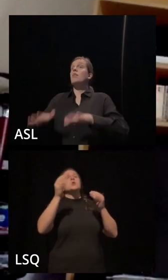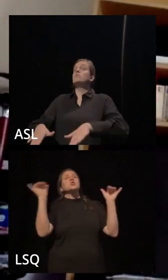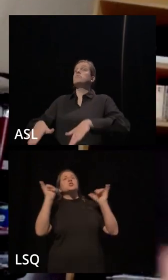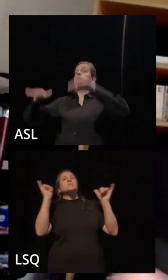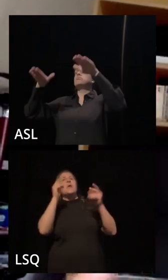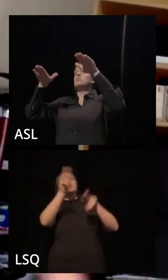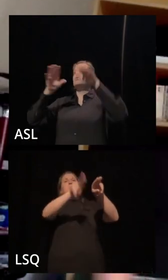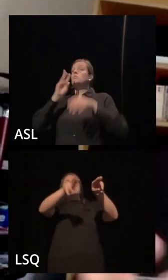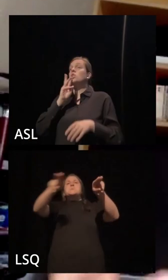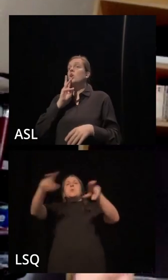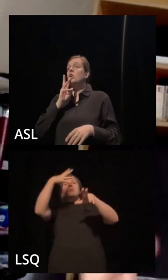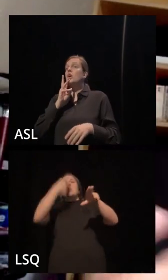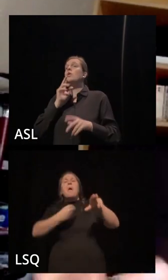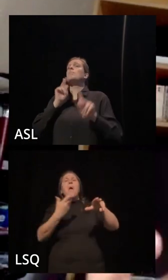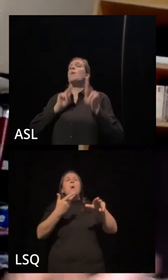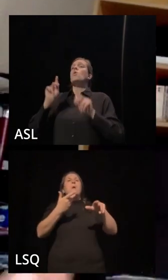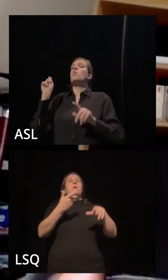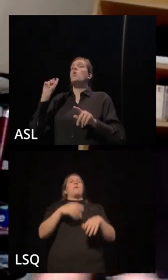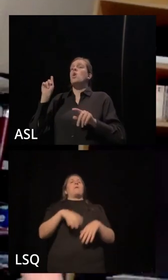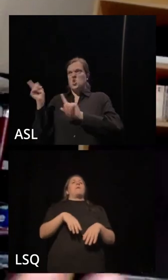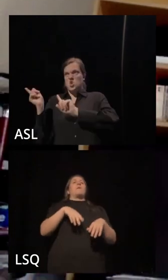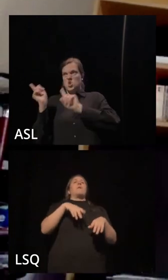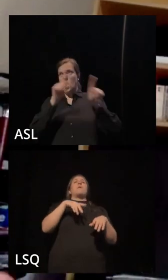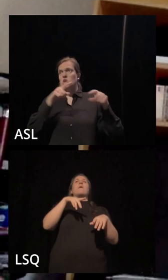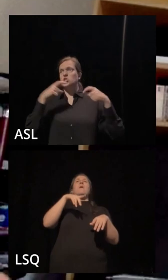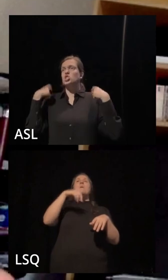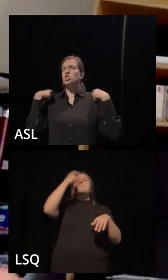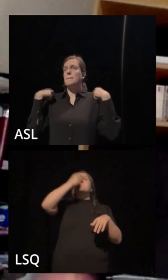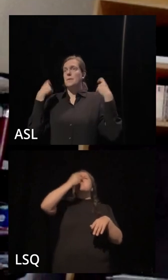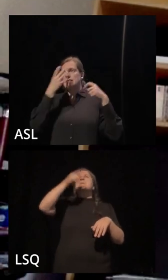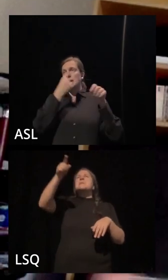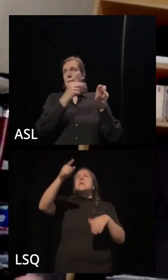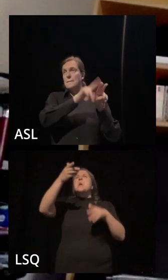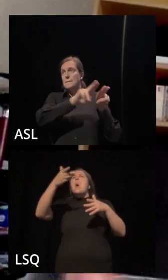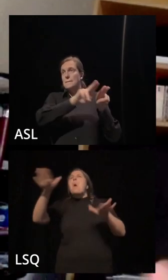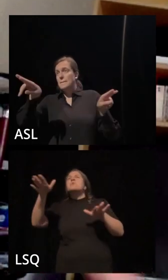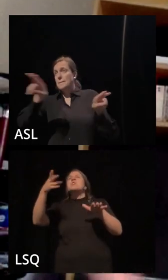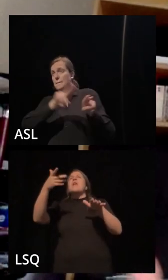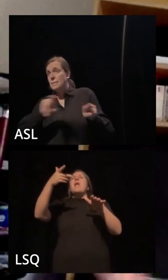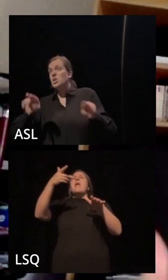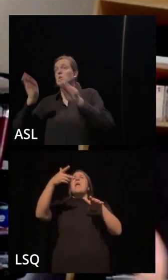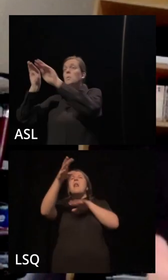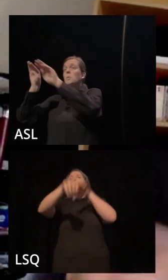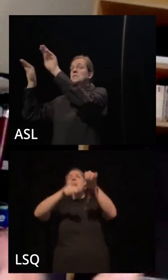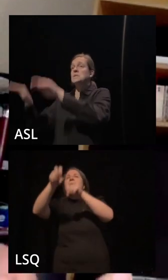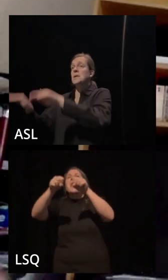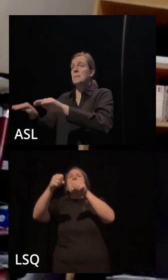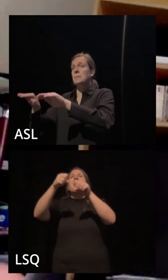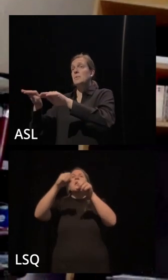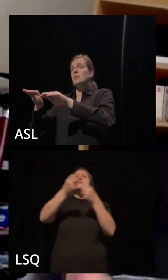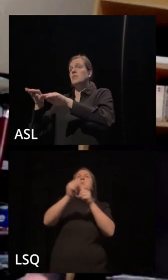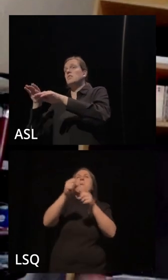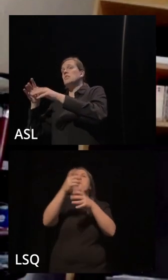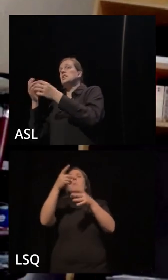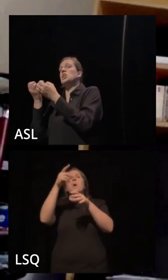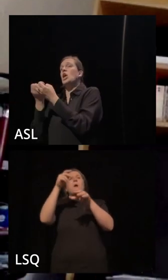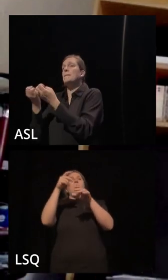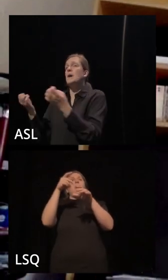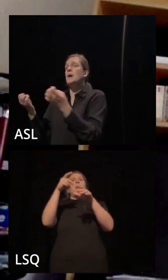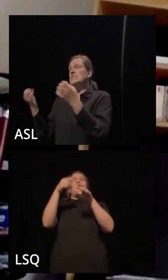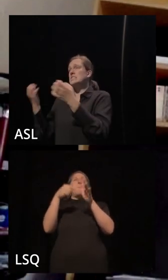a visité un musée, un vrai faux musée des objets sauvés, donc il y avait du vrai, du faux, etc. Donc tous les